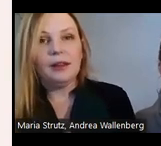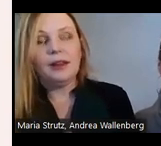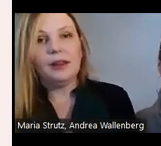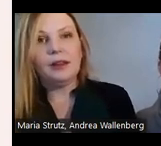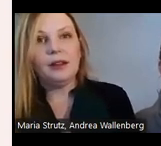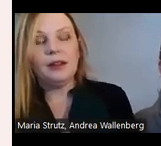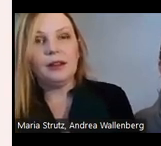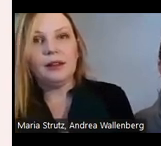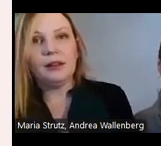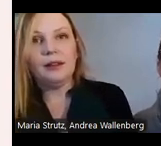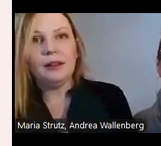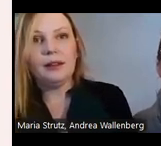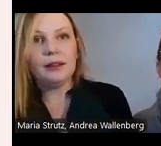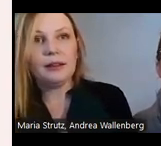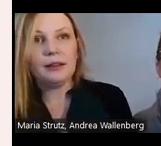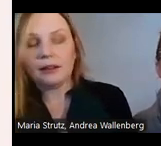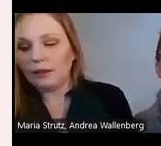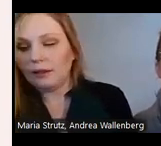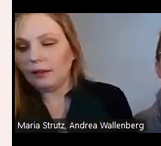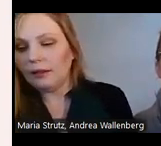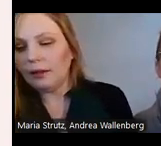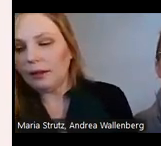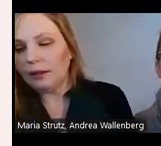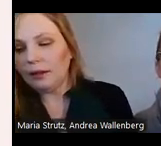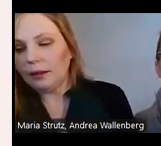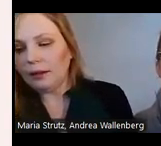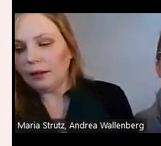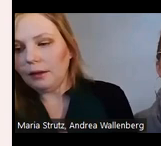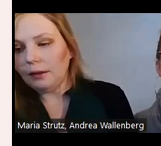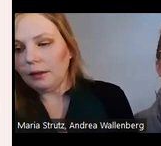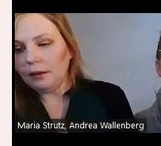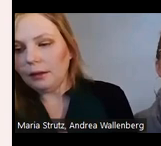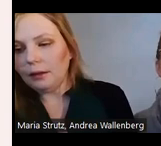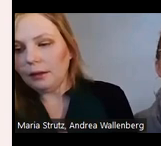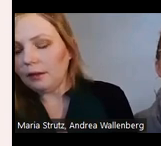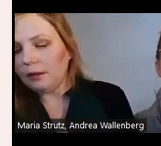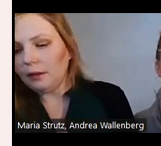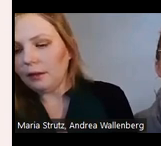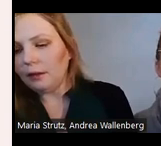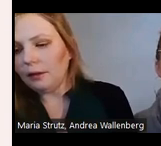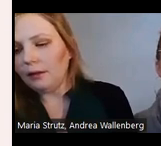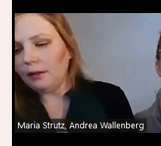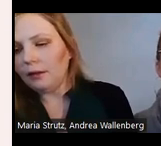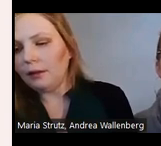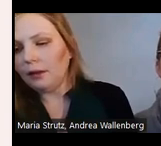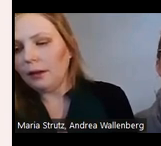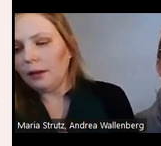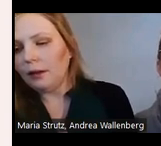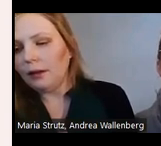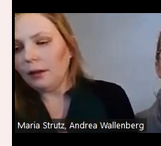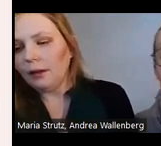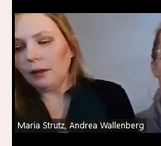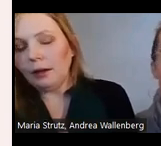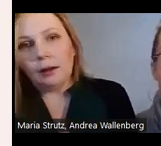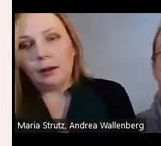Ja, för er som jobbar inom barnhälsovården kanske känner igen ICF-perspektivet. Det är en hälsoklassifikation